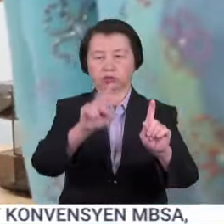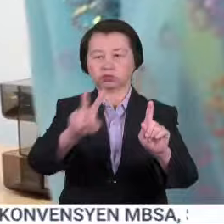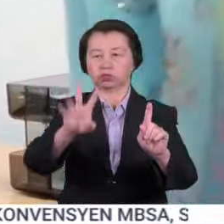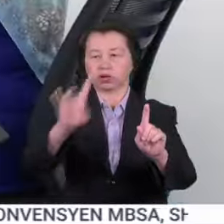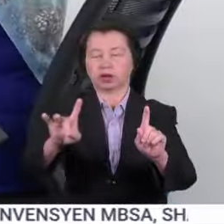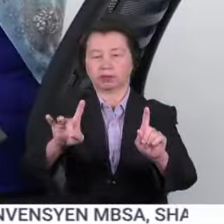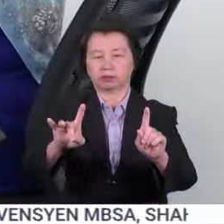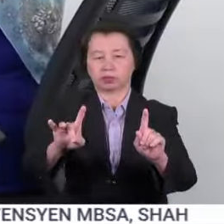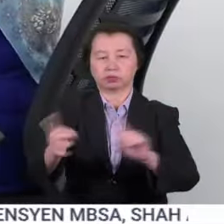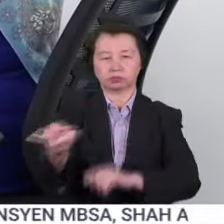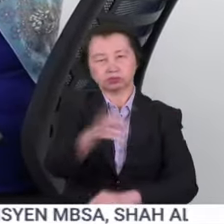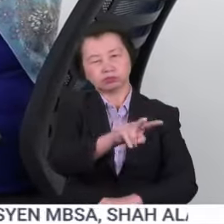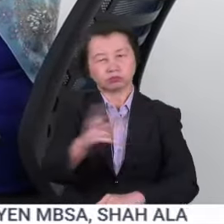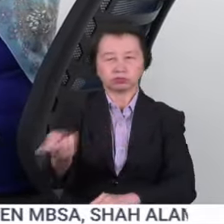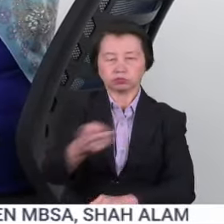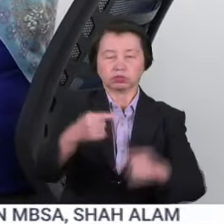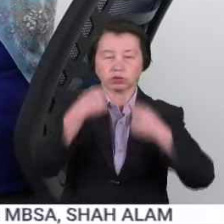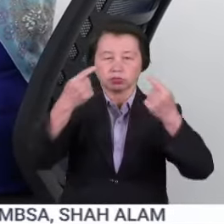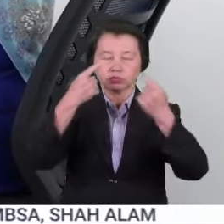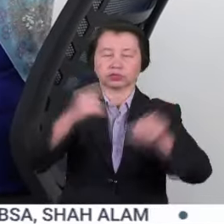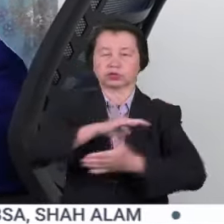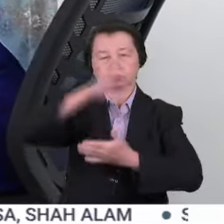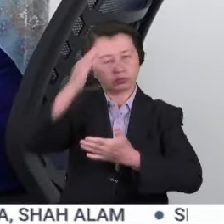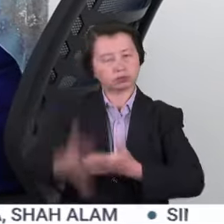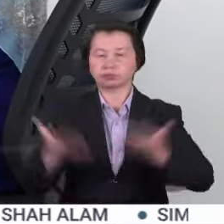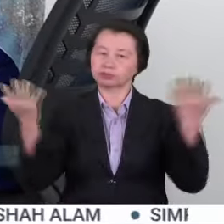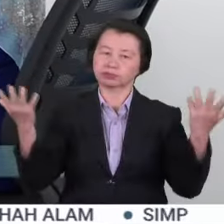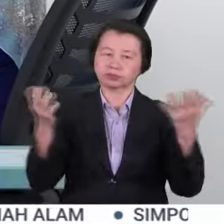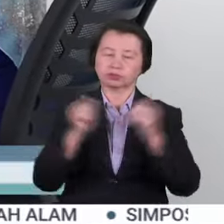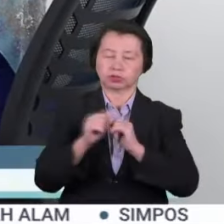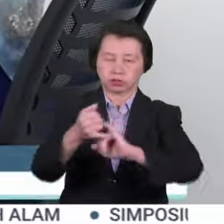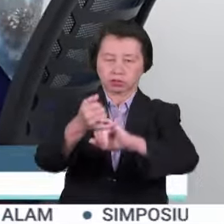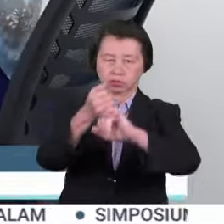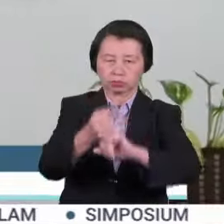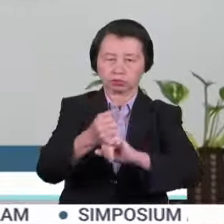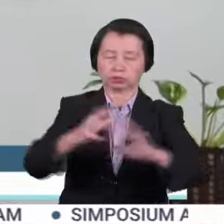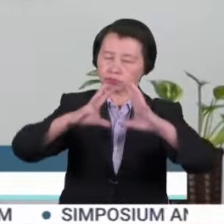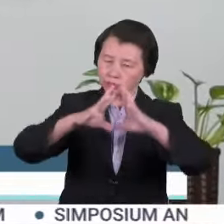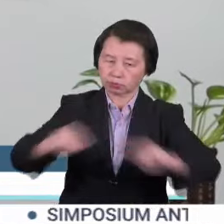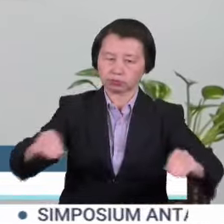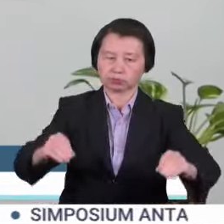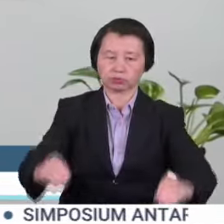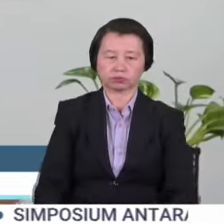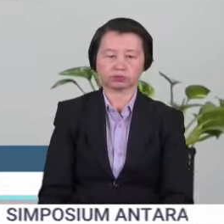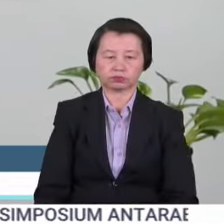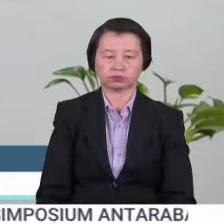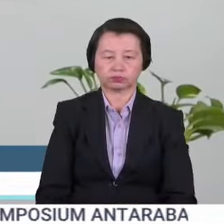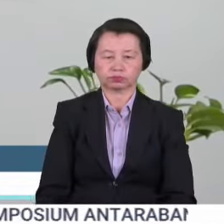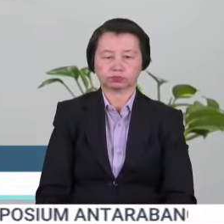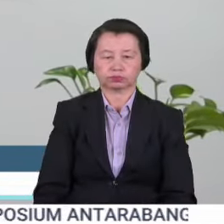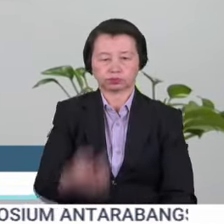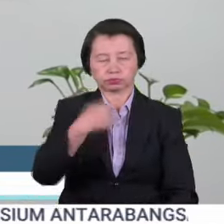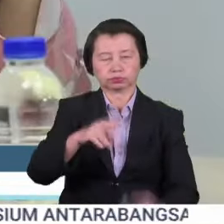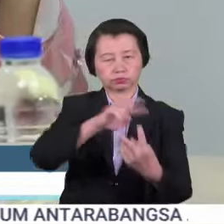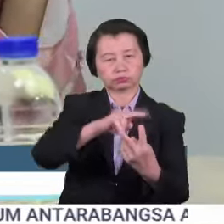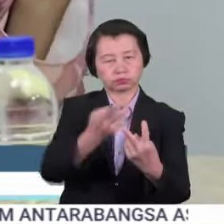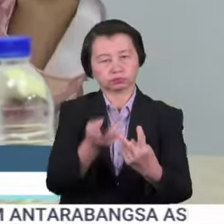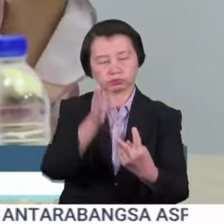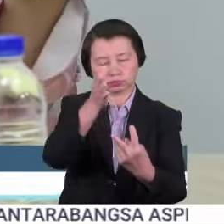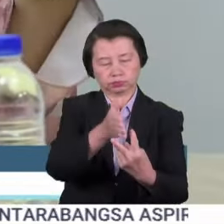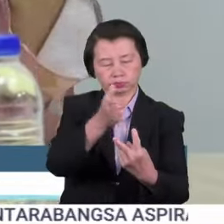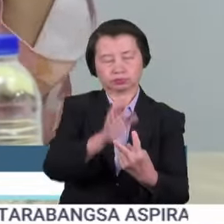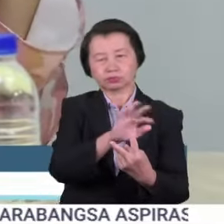1,128 sesi perantaraan berjaya diselesaikan dengan perjanjian penyelesaian. Sesi perantaraan tidak